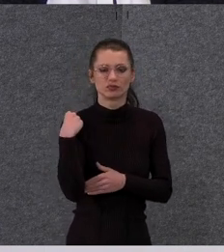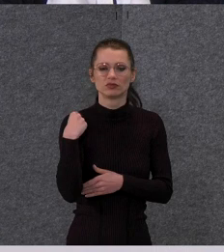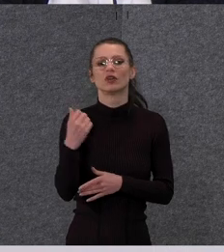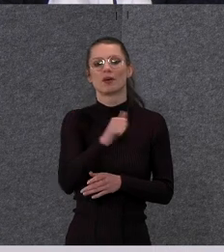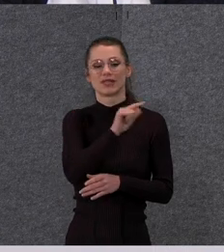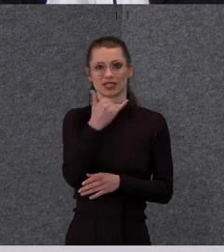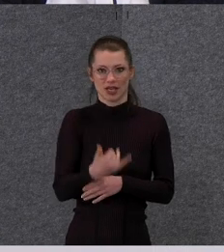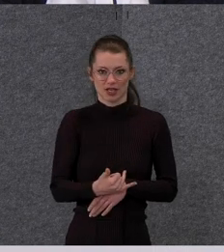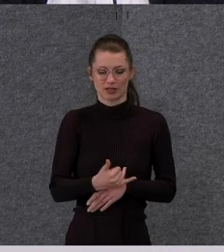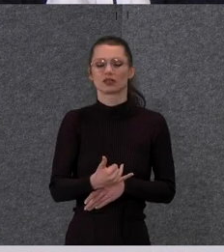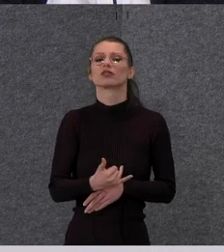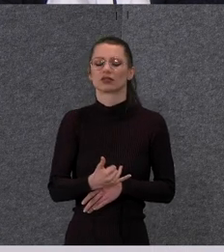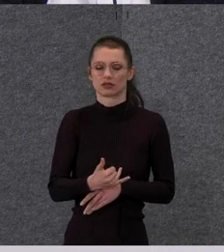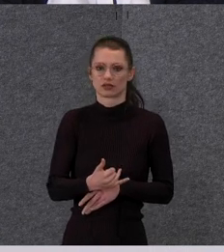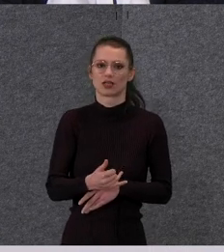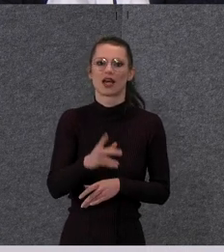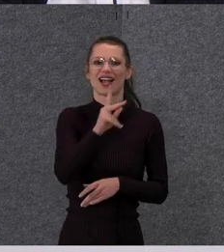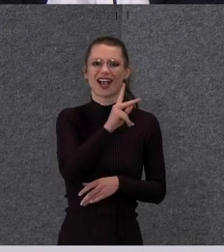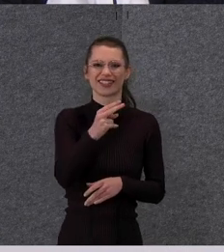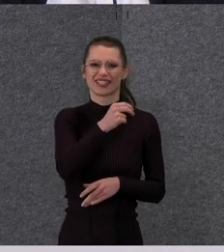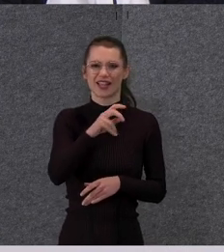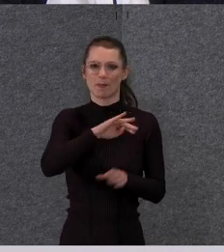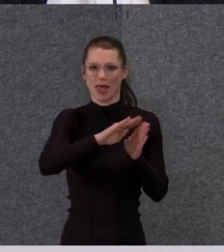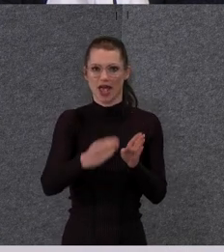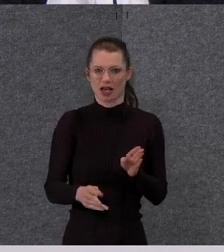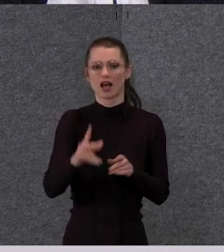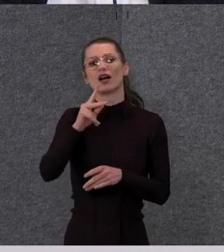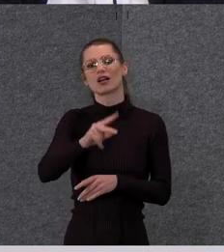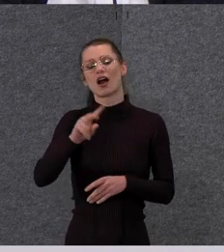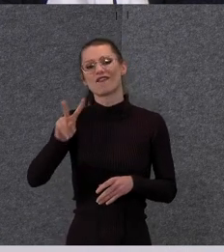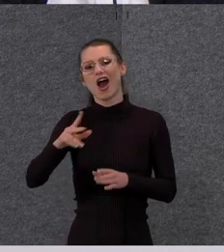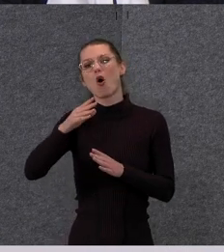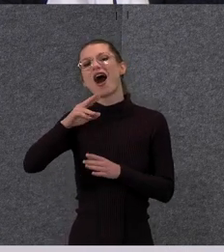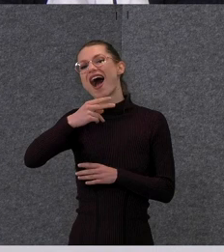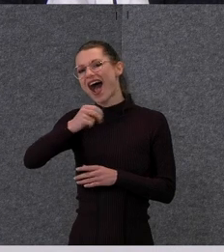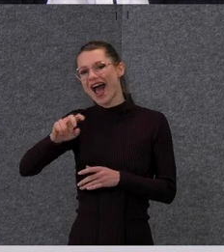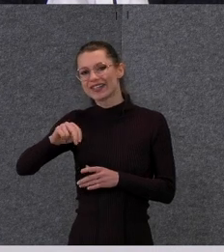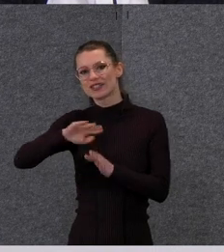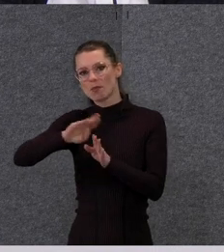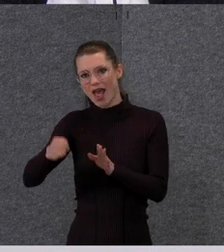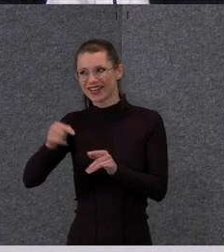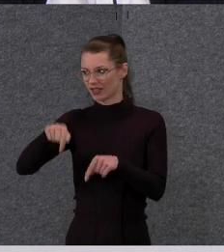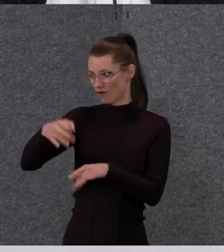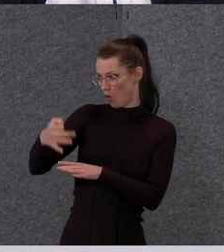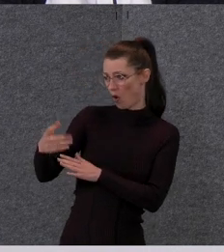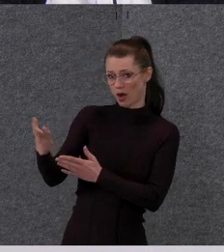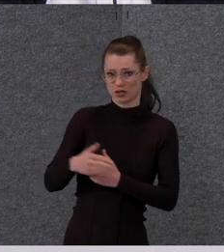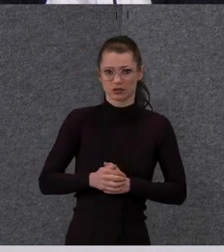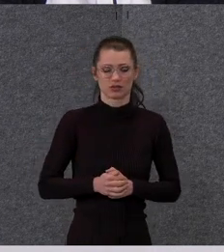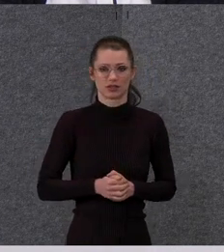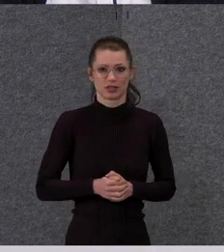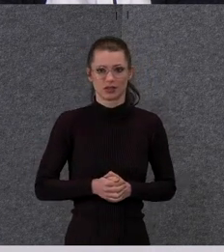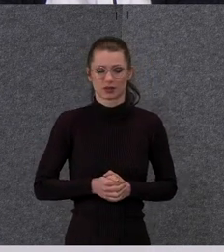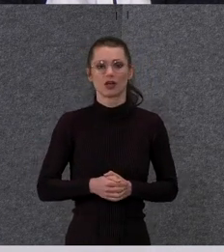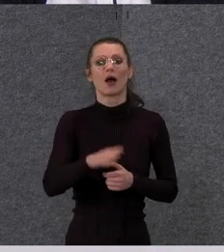sich eingeworfen und kandidieren Katrin Henneberger, KV Heinsberg, sie ist hier vor Ort,